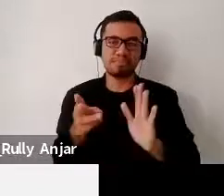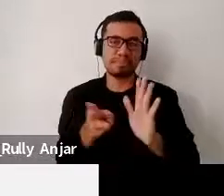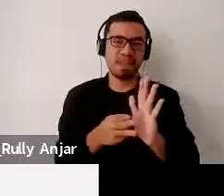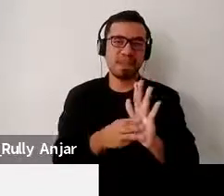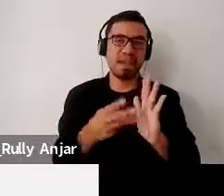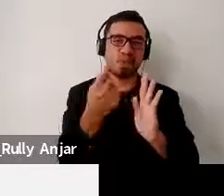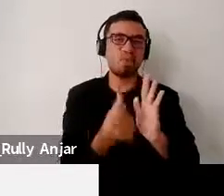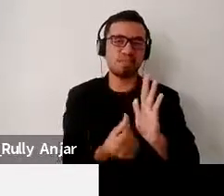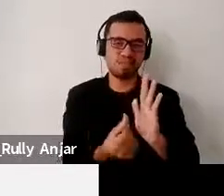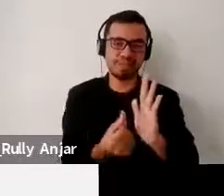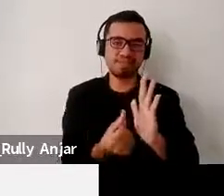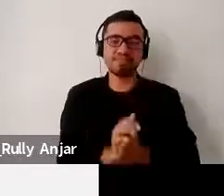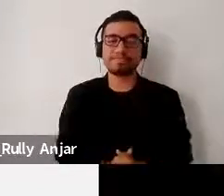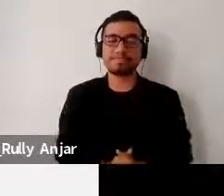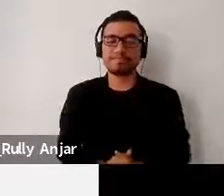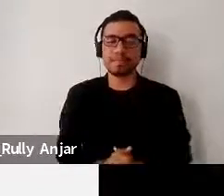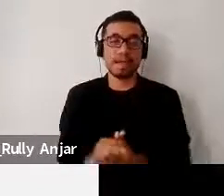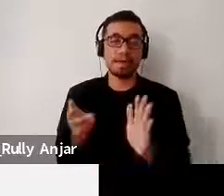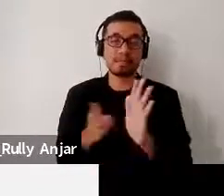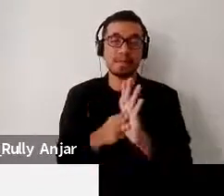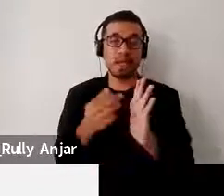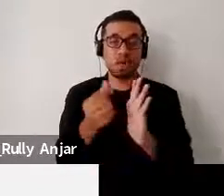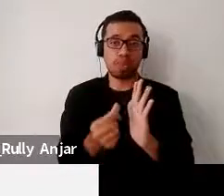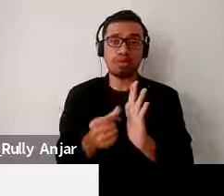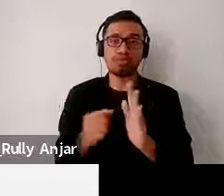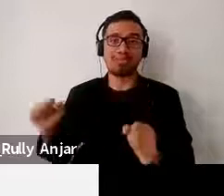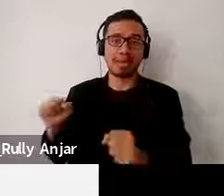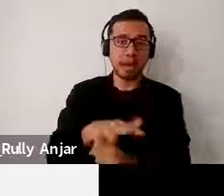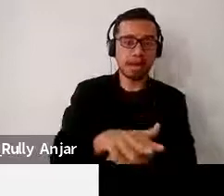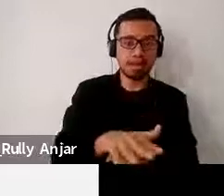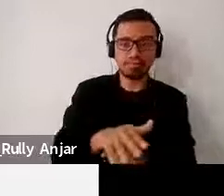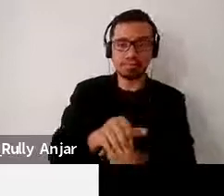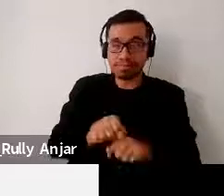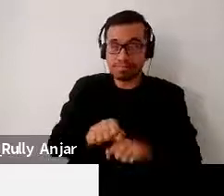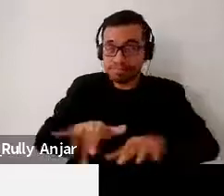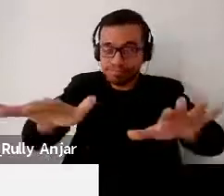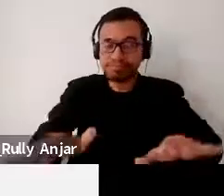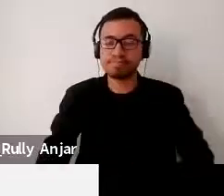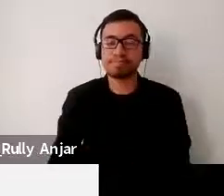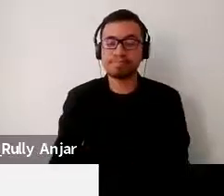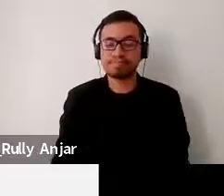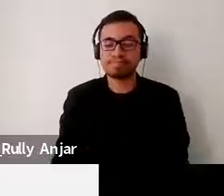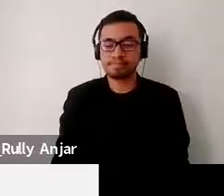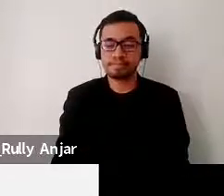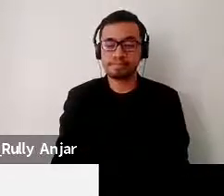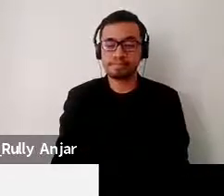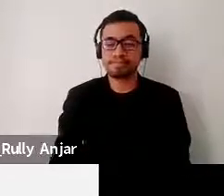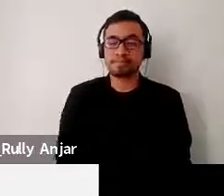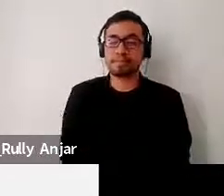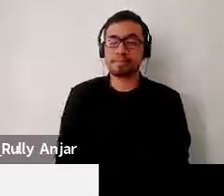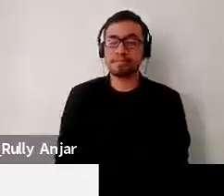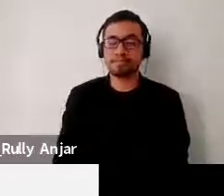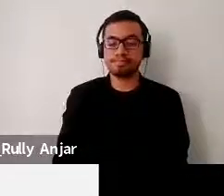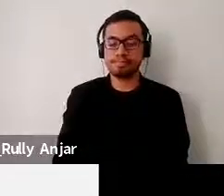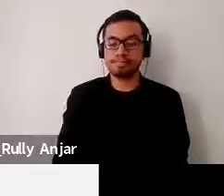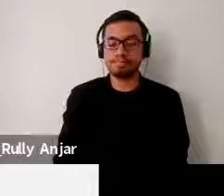yang cukup besar dan berdampak kemana-mana ya. Jadi saat ini kalau kita lihat memang ini status yang per kemarin dua hari yang